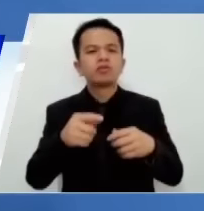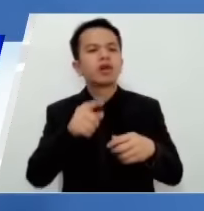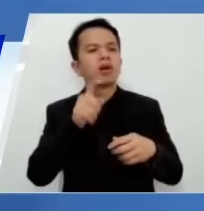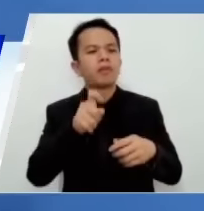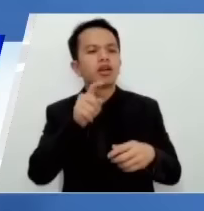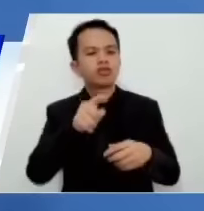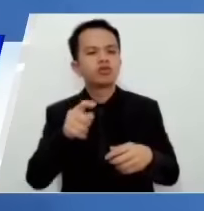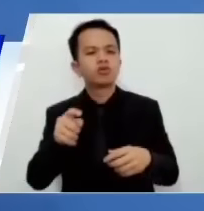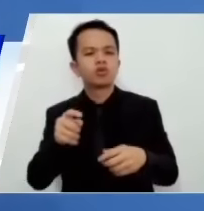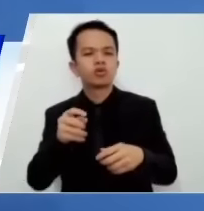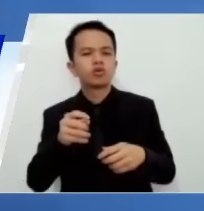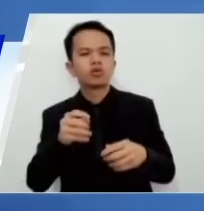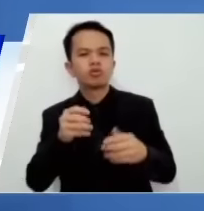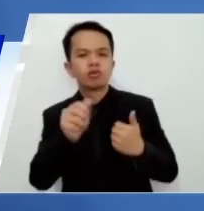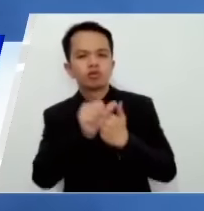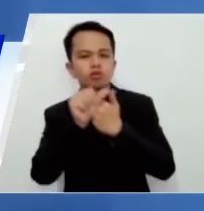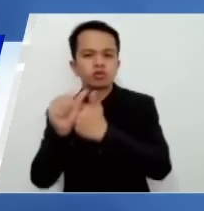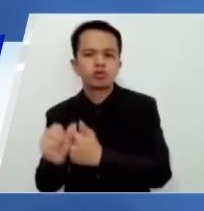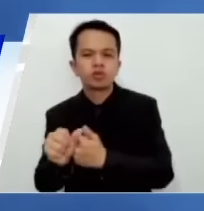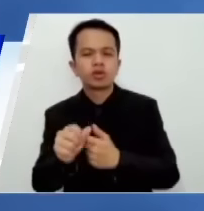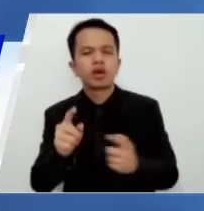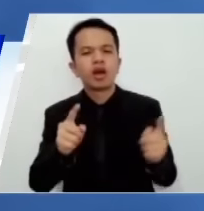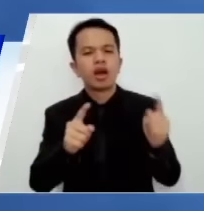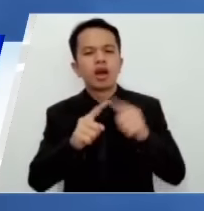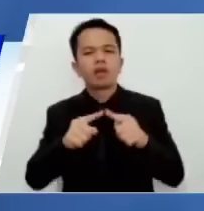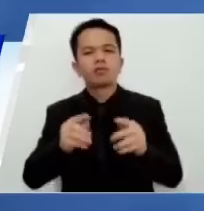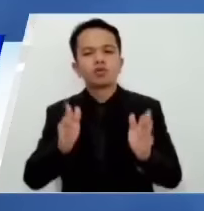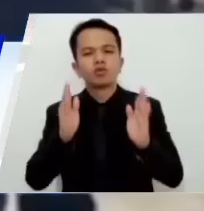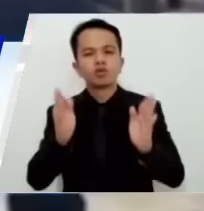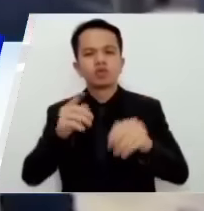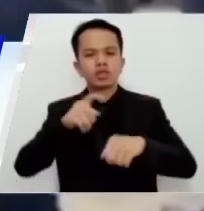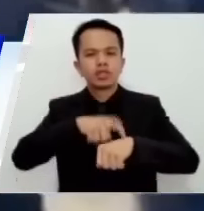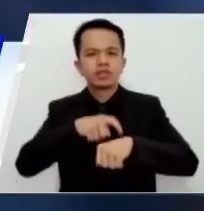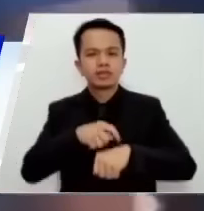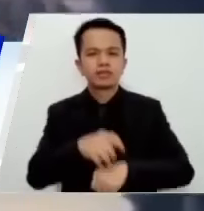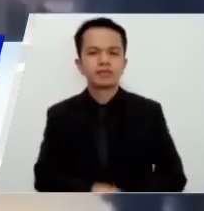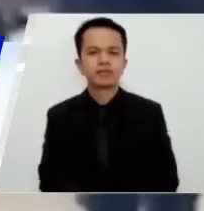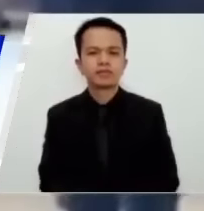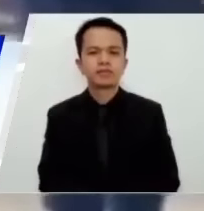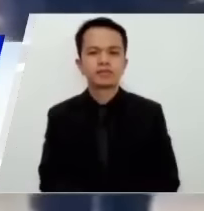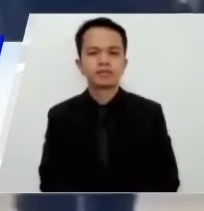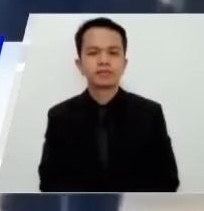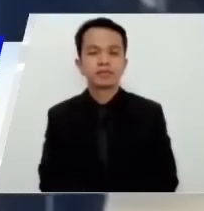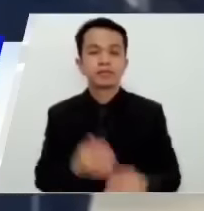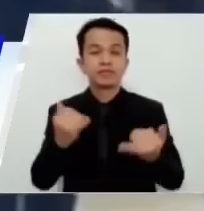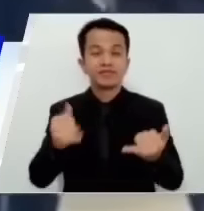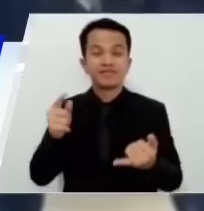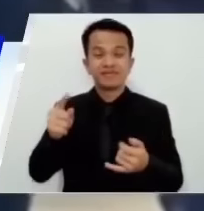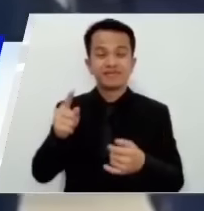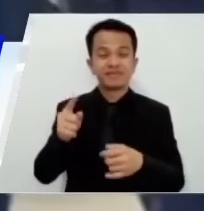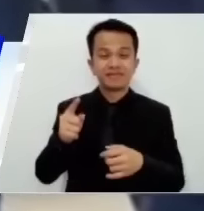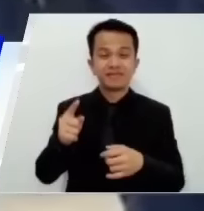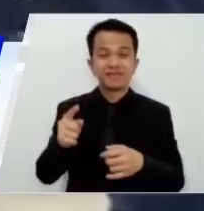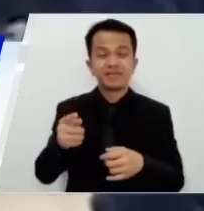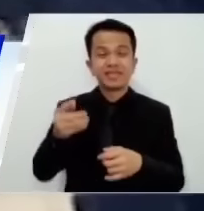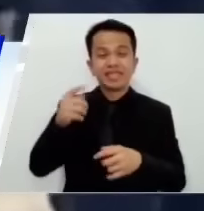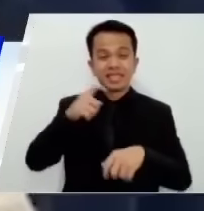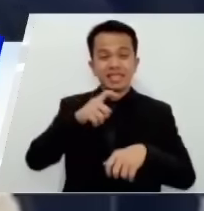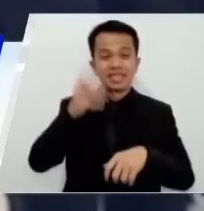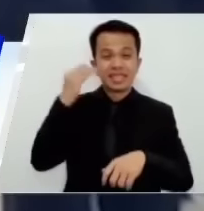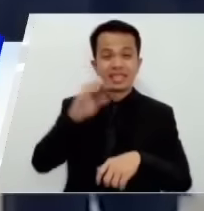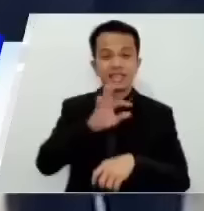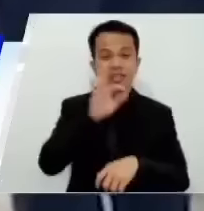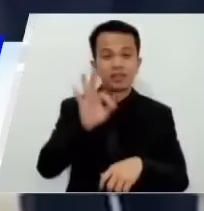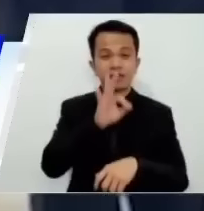until such time ah side headquarters ka muna Ma ayon sa biktima Biyernes ng hapon nag-u-turn siya sa Technohub